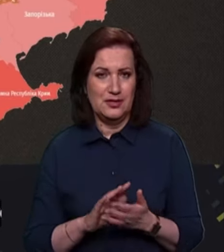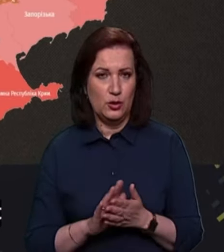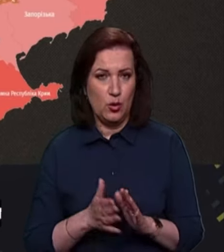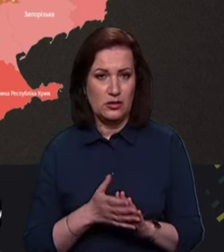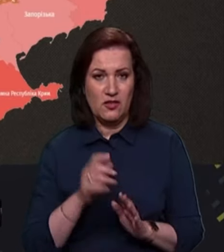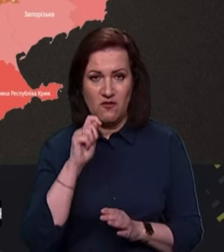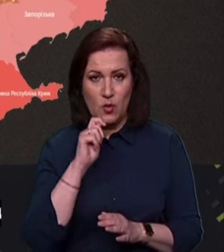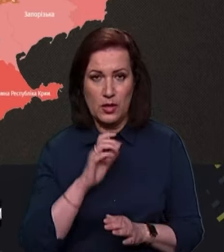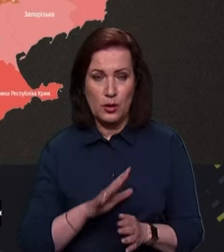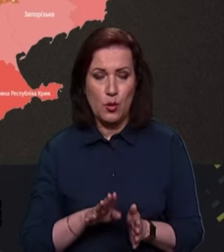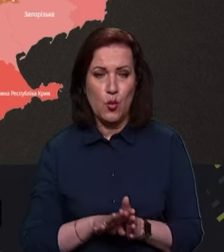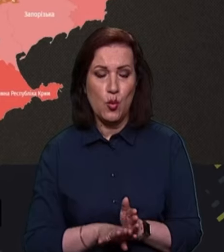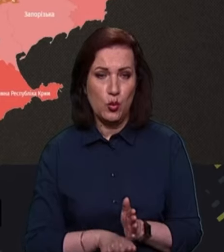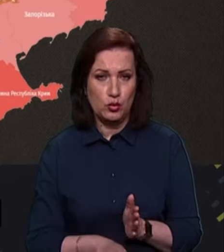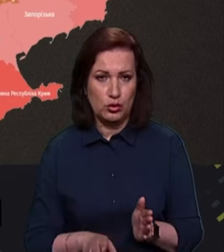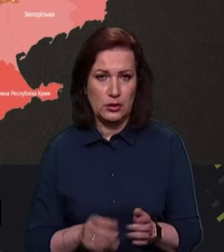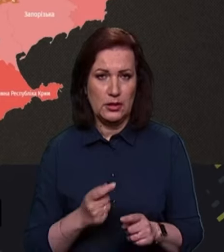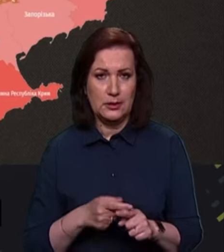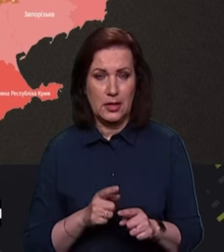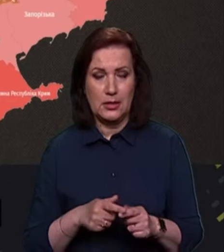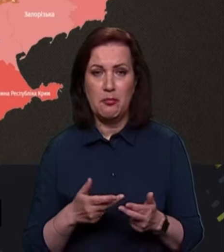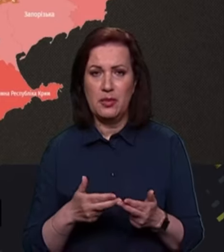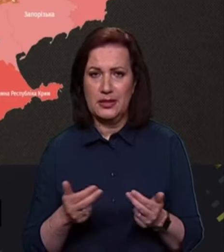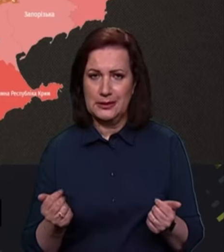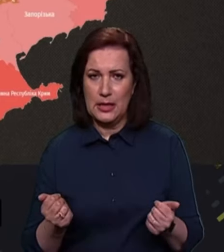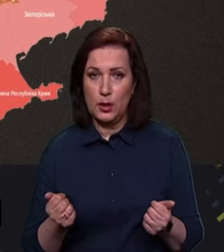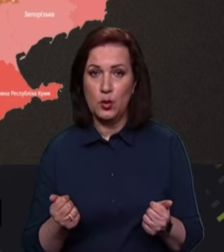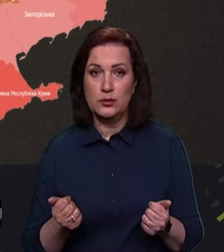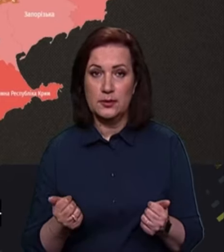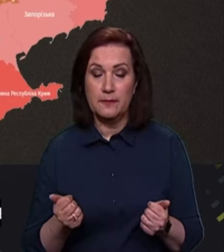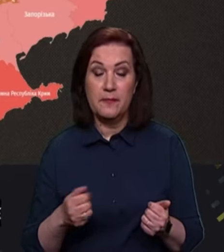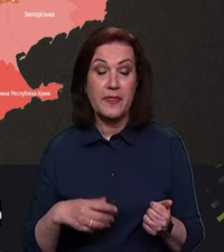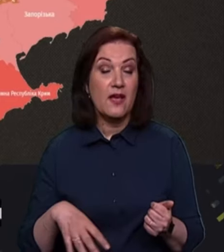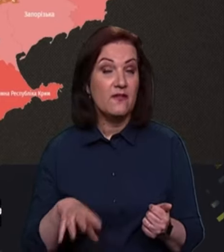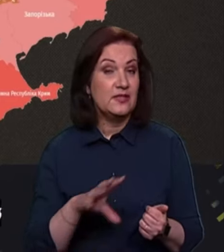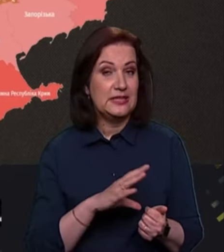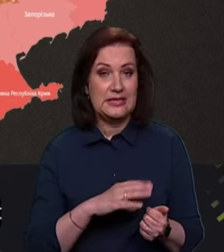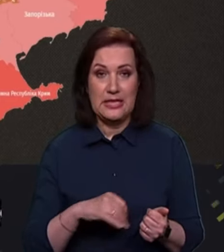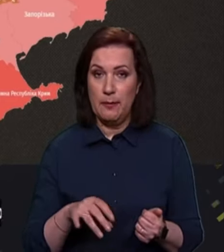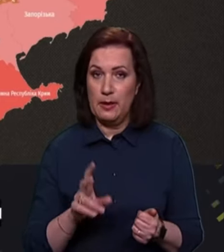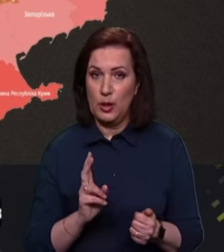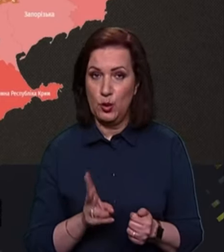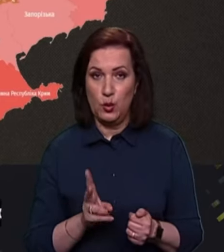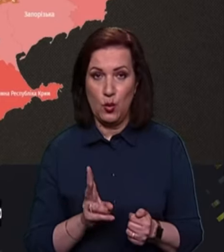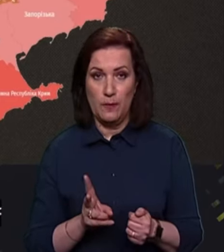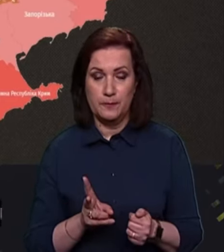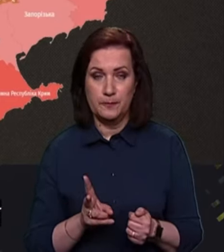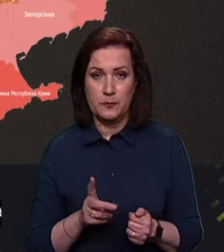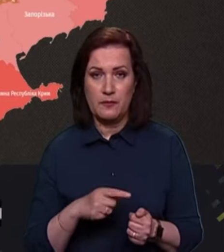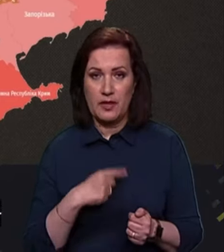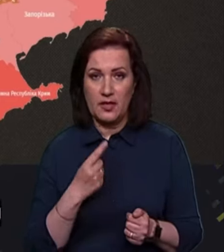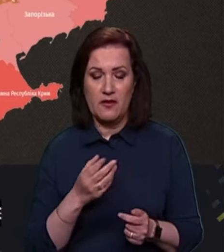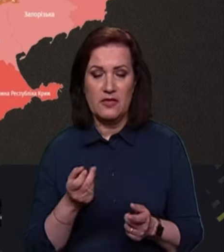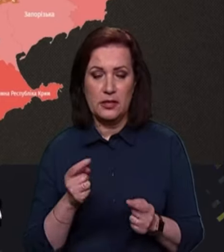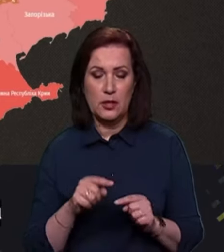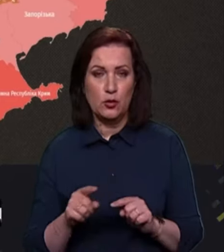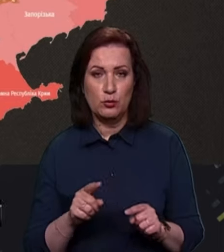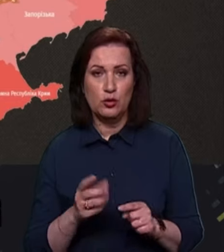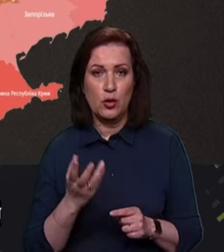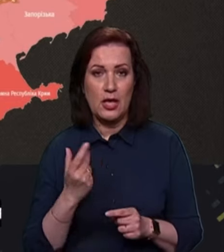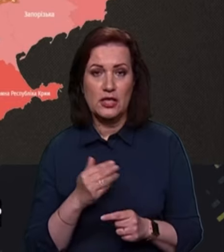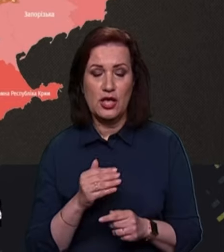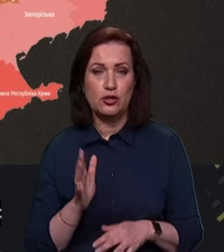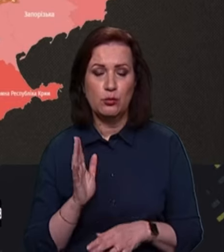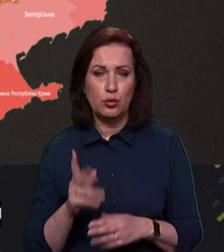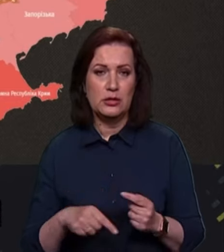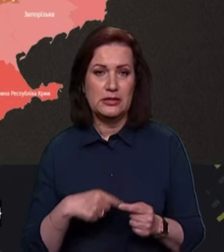ситуация Украины ухудшилась. Это признается всеми, кто, значит, говорит о том, что когда же